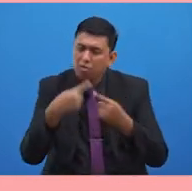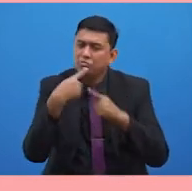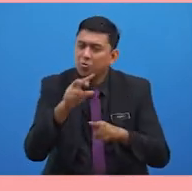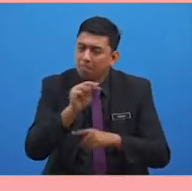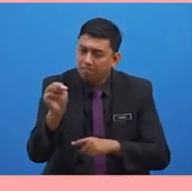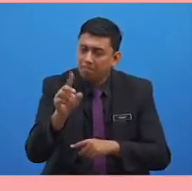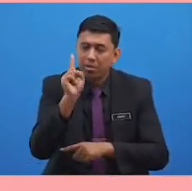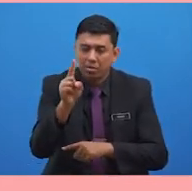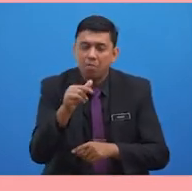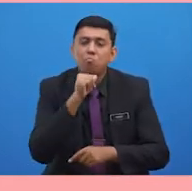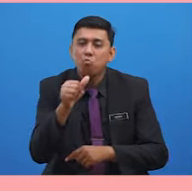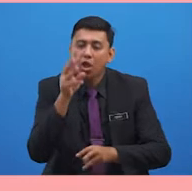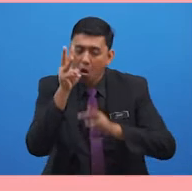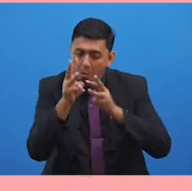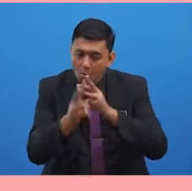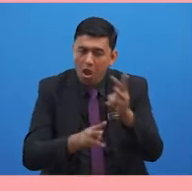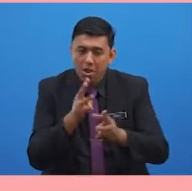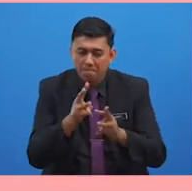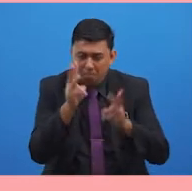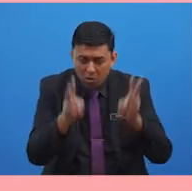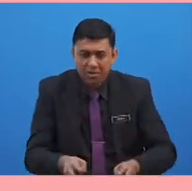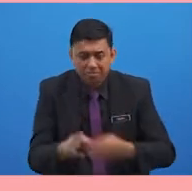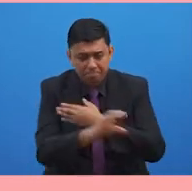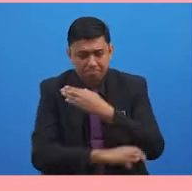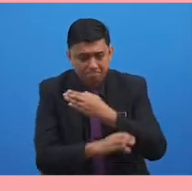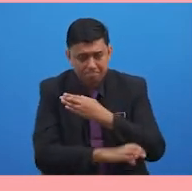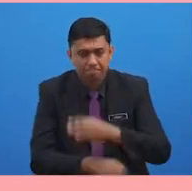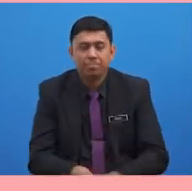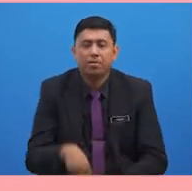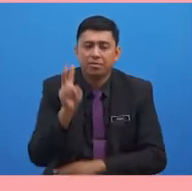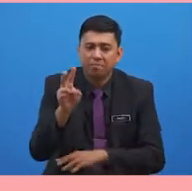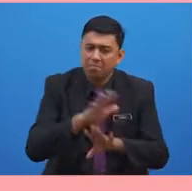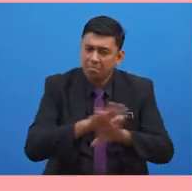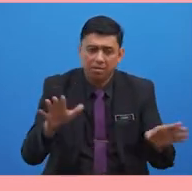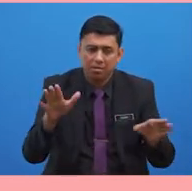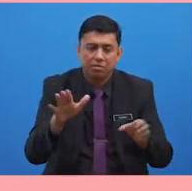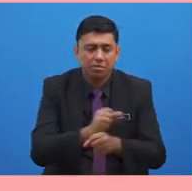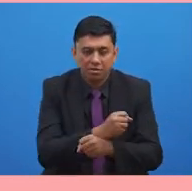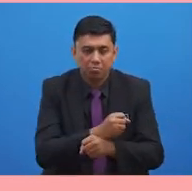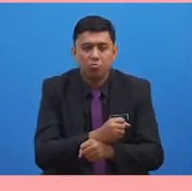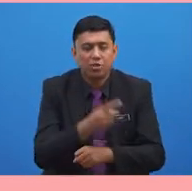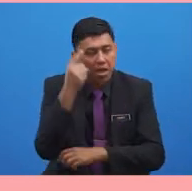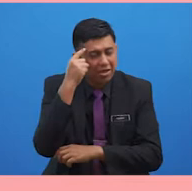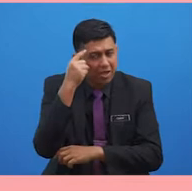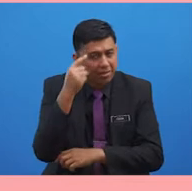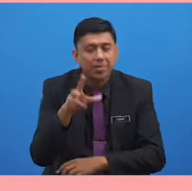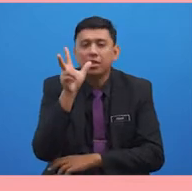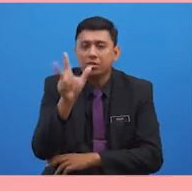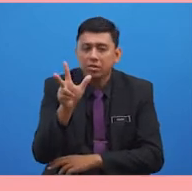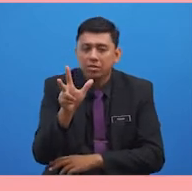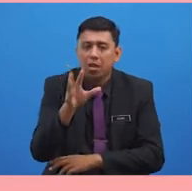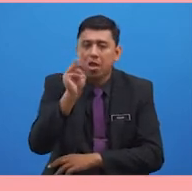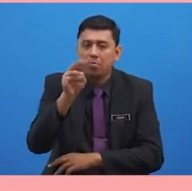adalah bukan warga negara Malaysia. Kedua, tidak sempurna akal.